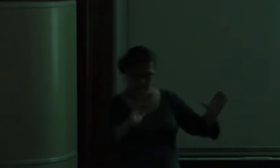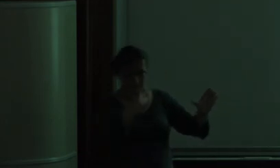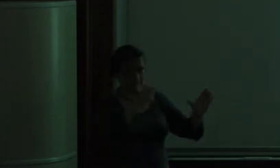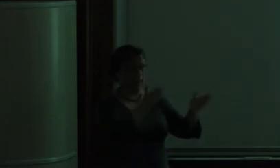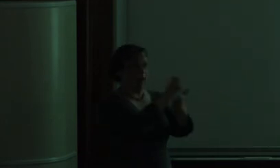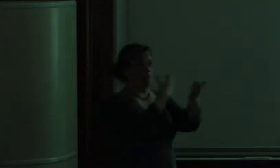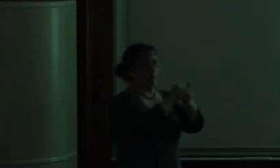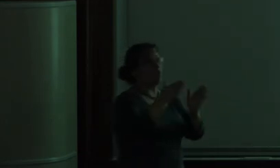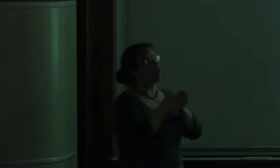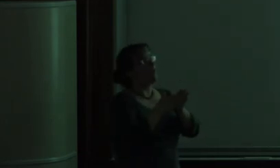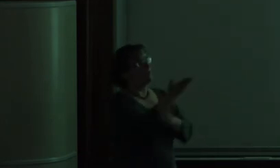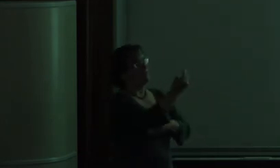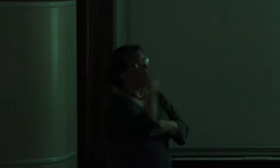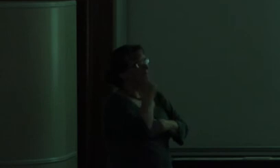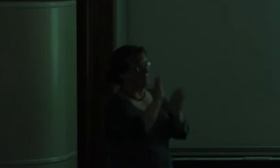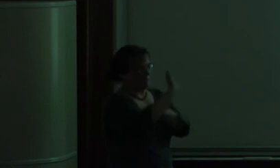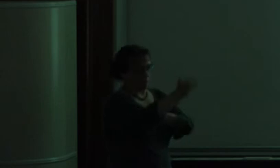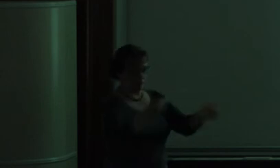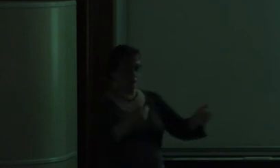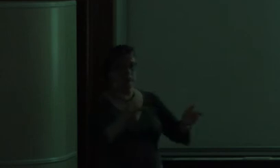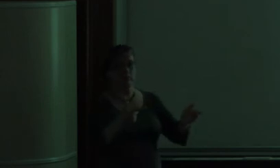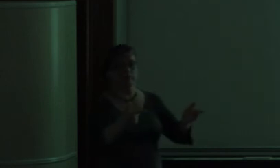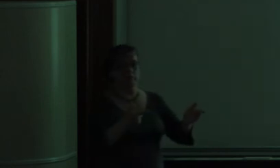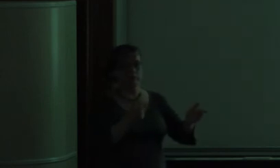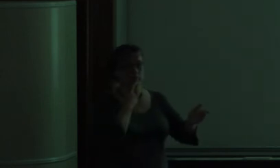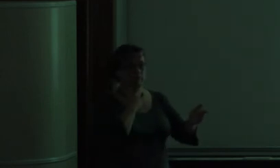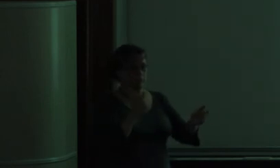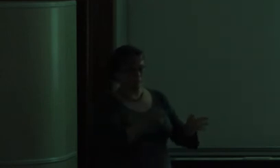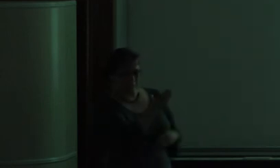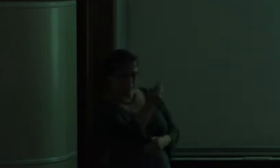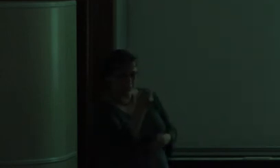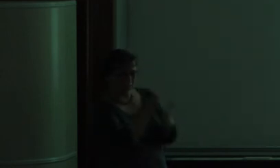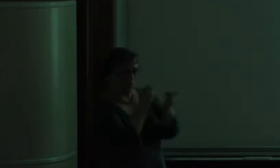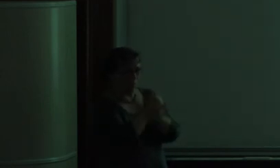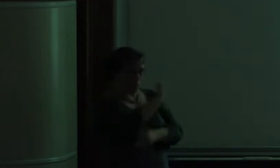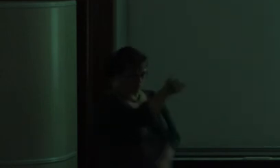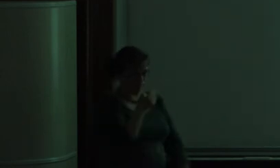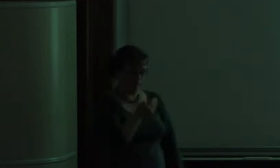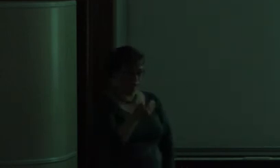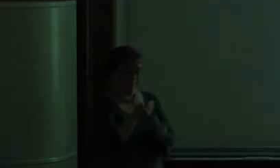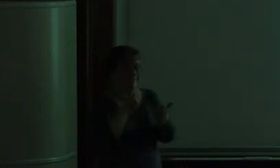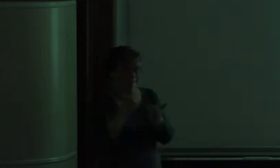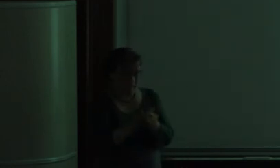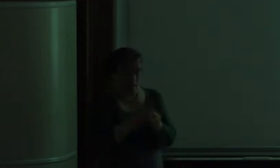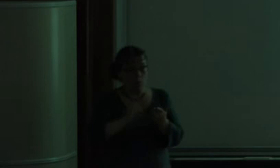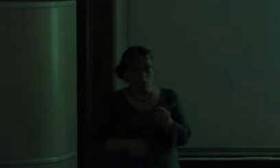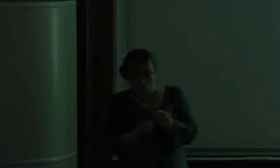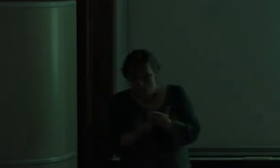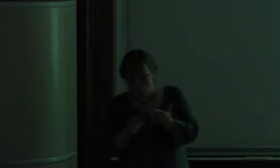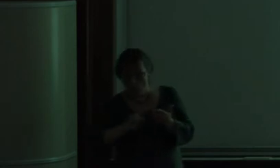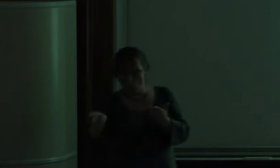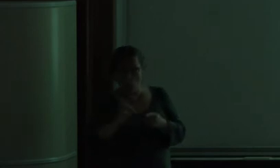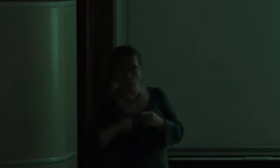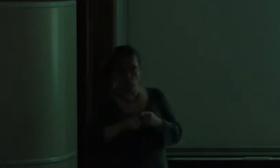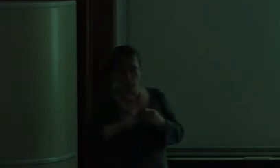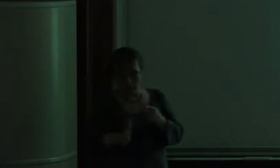en les demandant. On a du push. Il y a un événement qui se passe et on arrive, on balance une donnée et elle ricoche, elle déclenche un autre événement qui rebalance une donnée. On peut